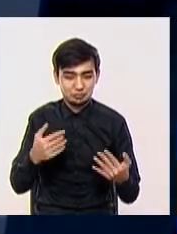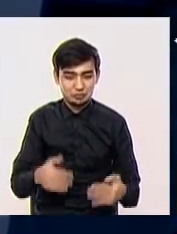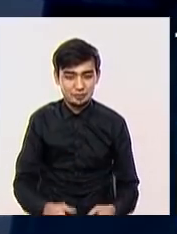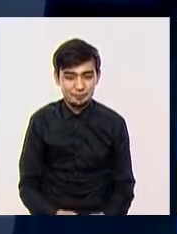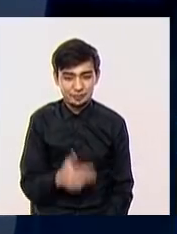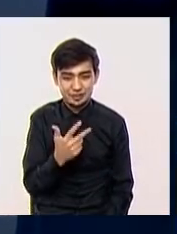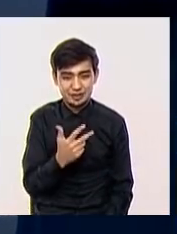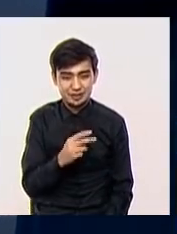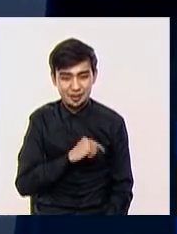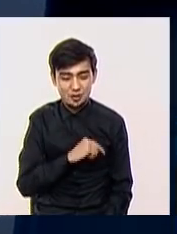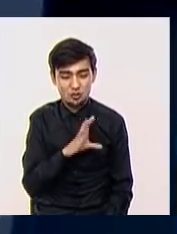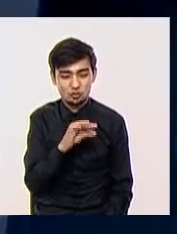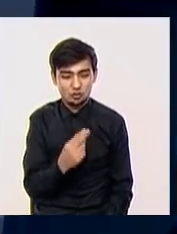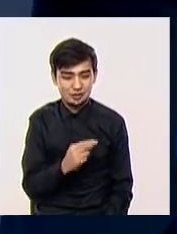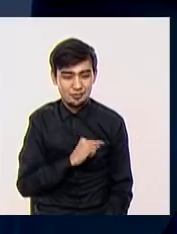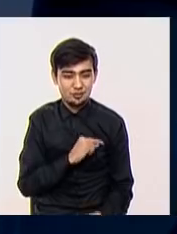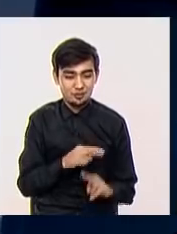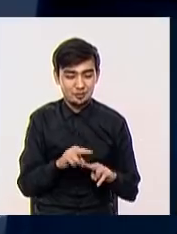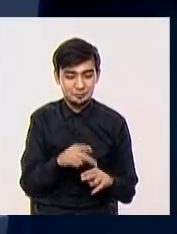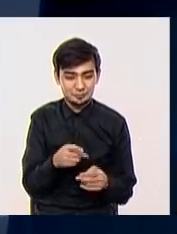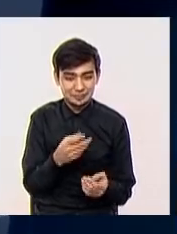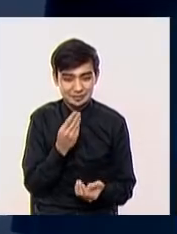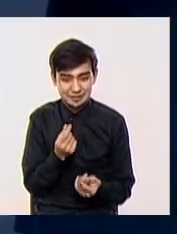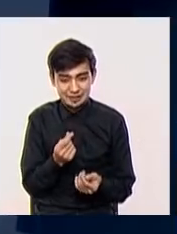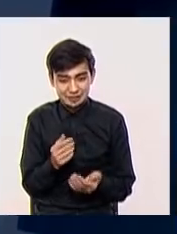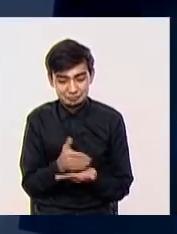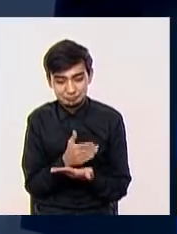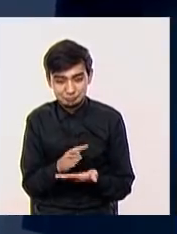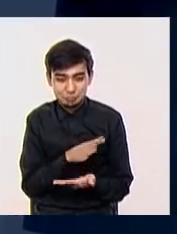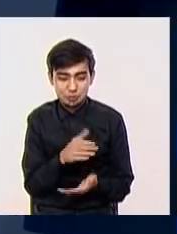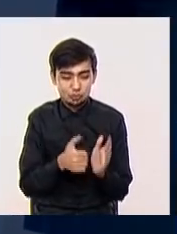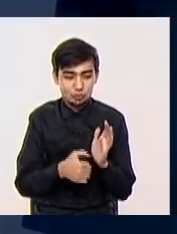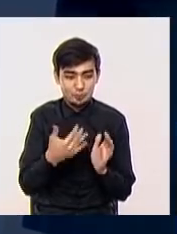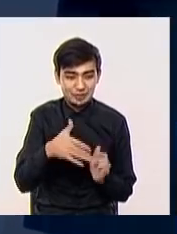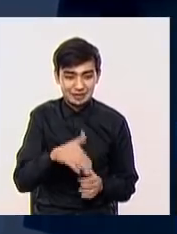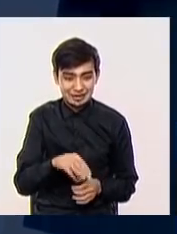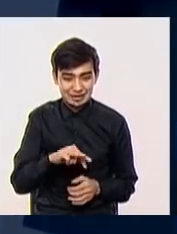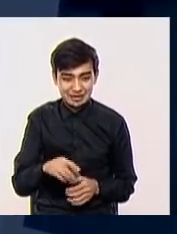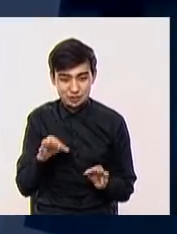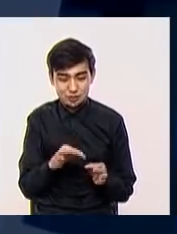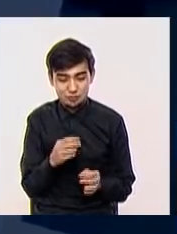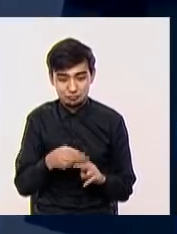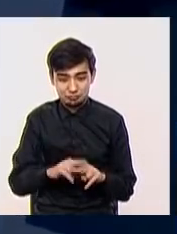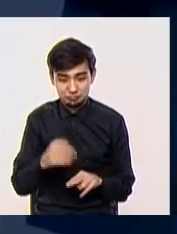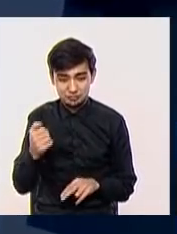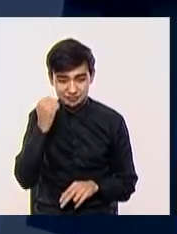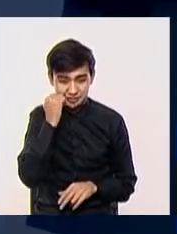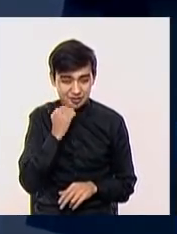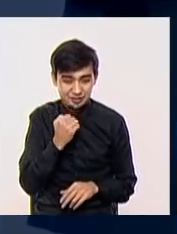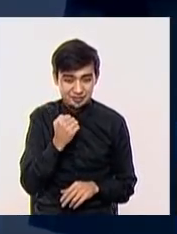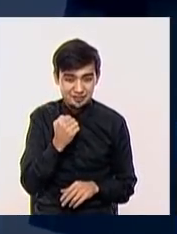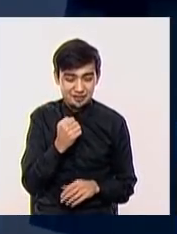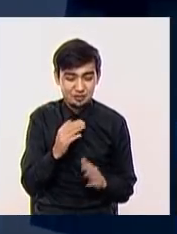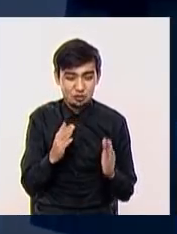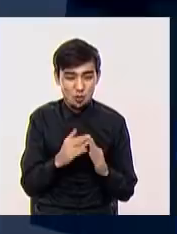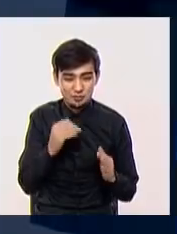Троих соцработников застали, когда они делили между собой 650 тысяч тенге, предназначенные для подопечных